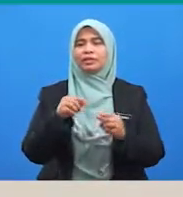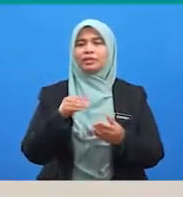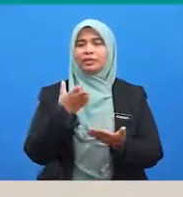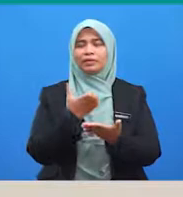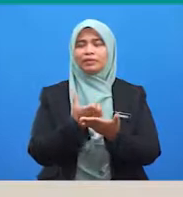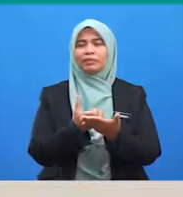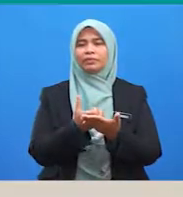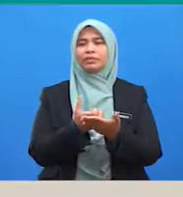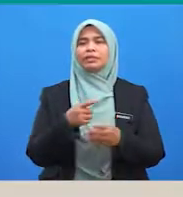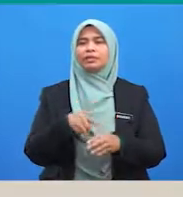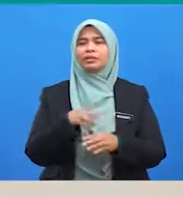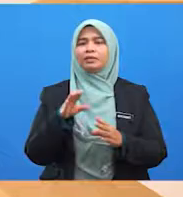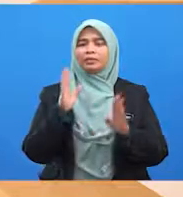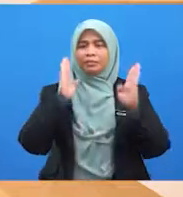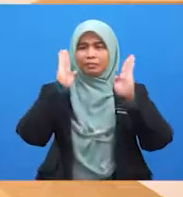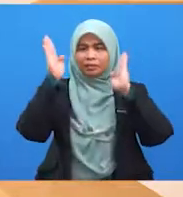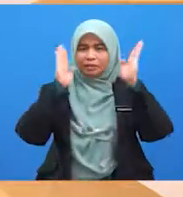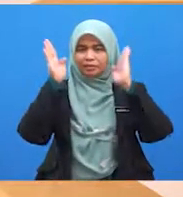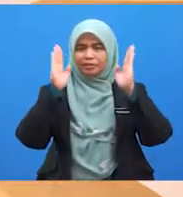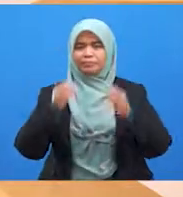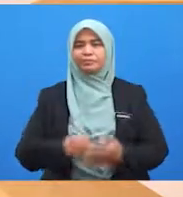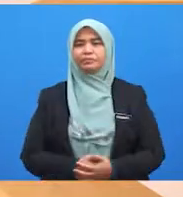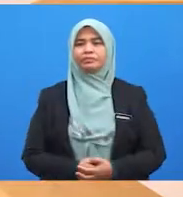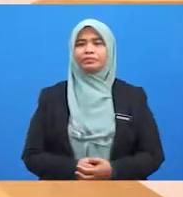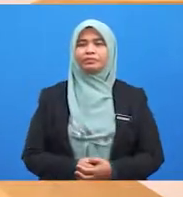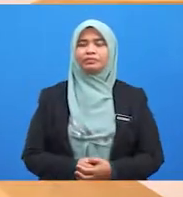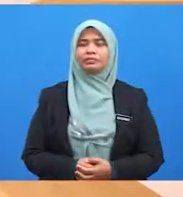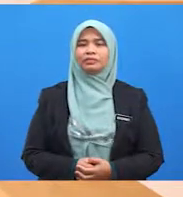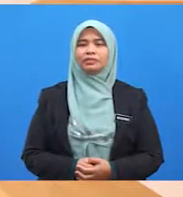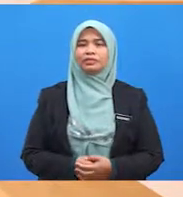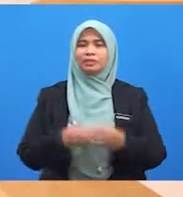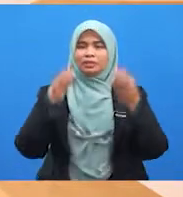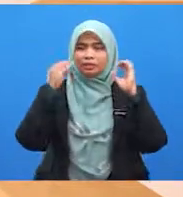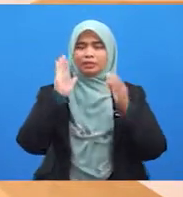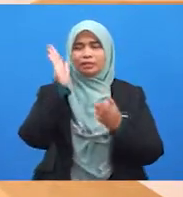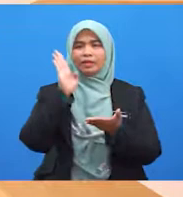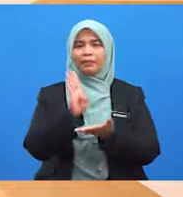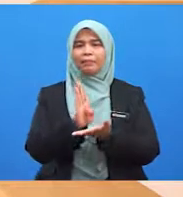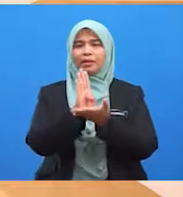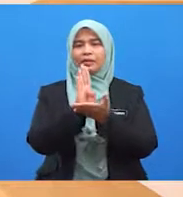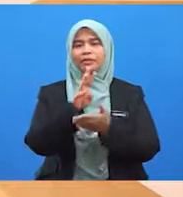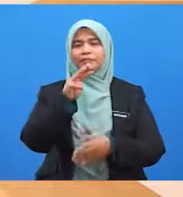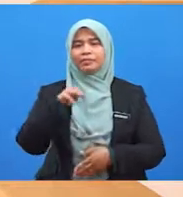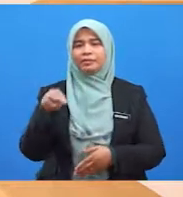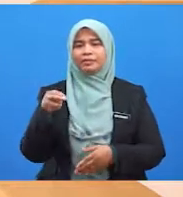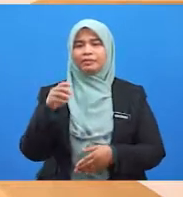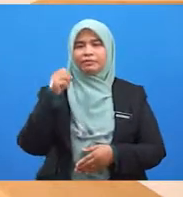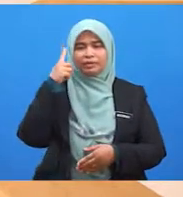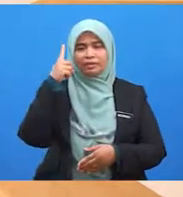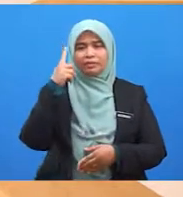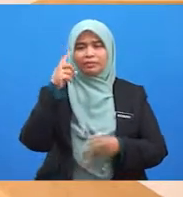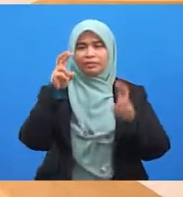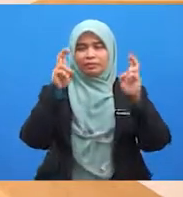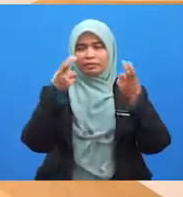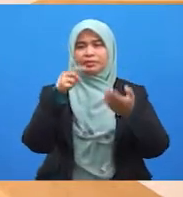ekonomi di Malaysia. Jangan risau, cikgu akan bantu murid-murid untuk memahami topik